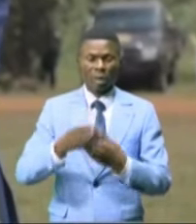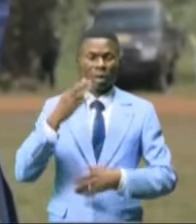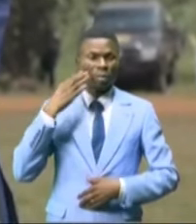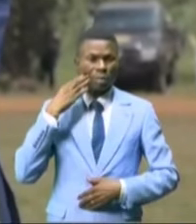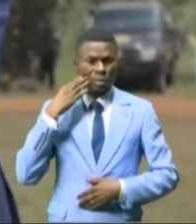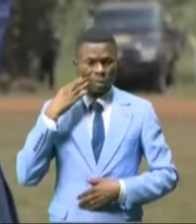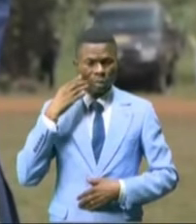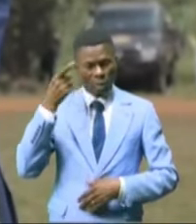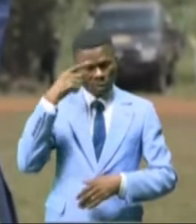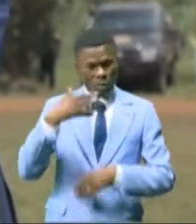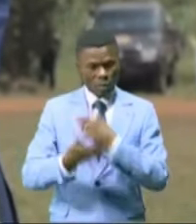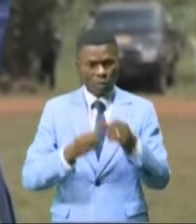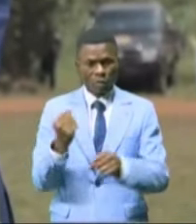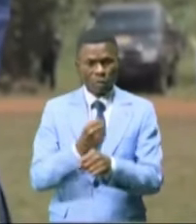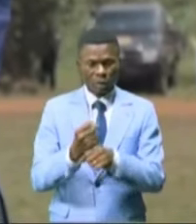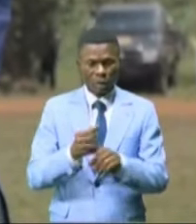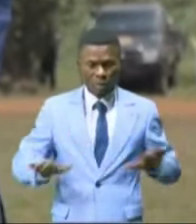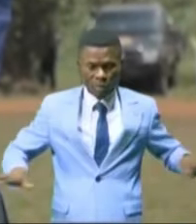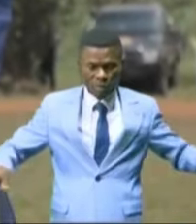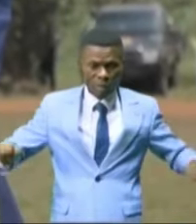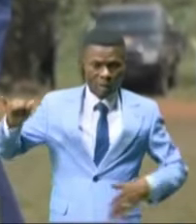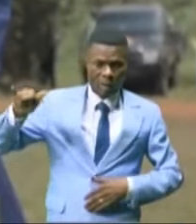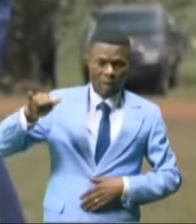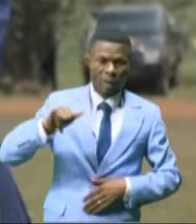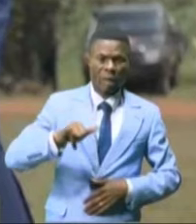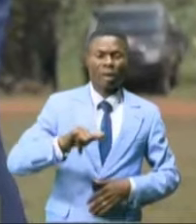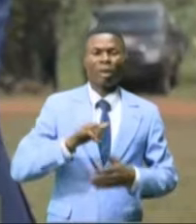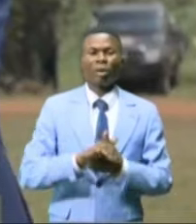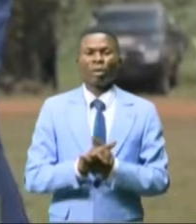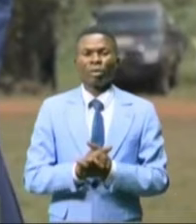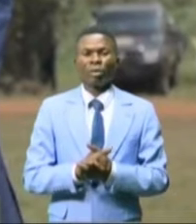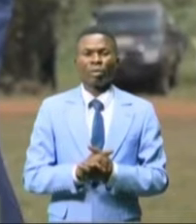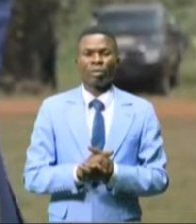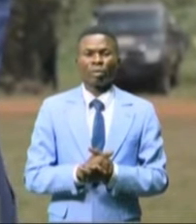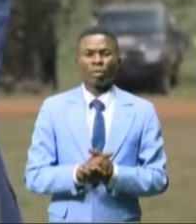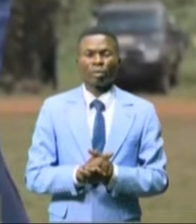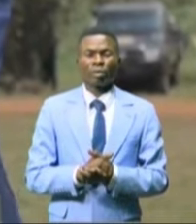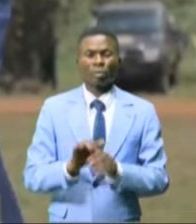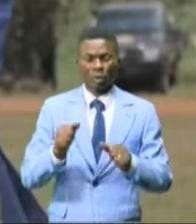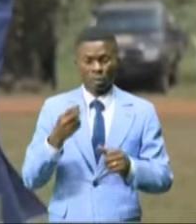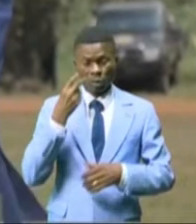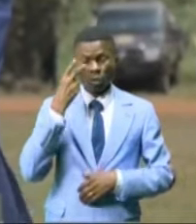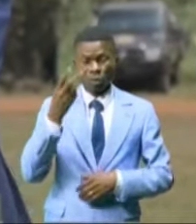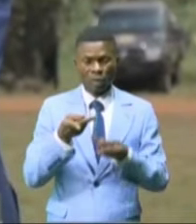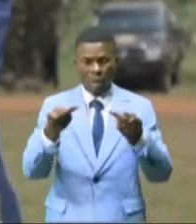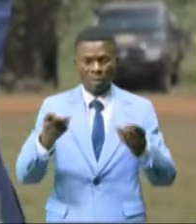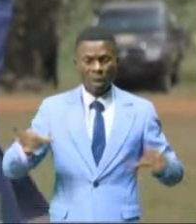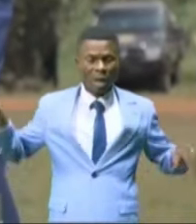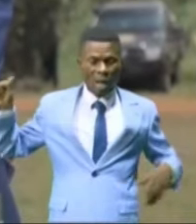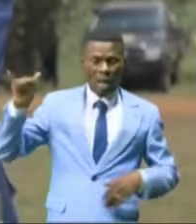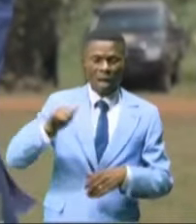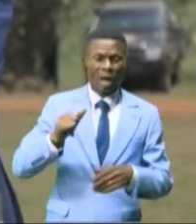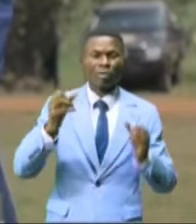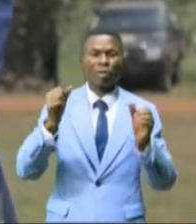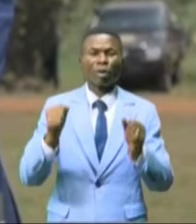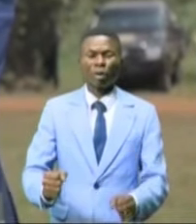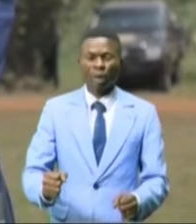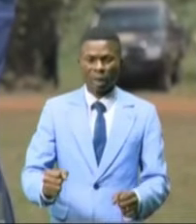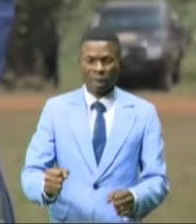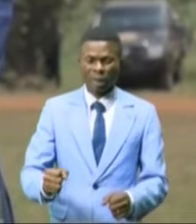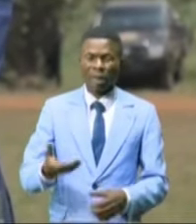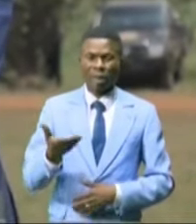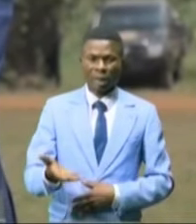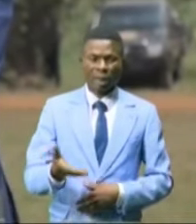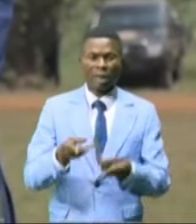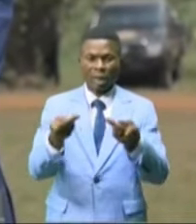pour le fonctionnement de l'aéroport. Sur l'image, on peut voir la piste, les prêteurs, les tannements qui